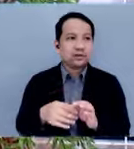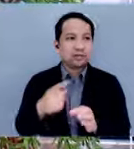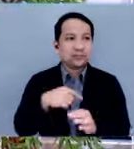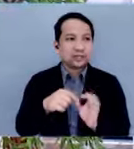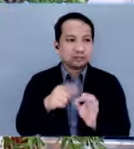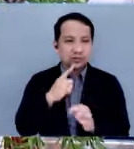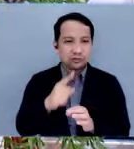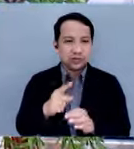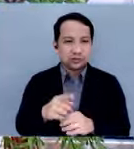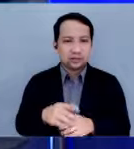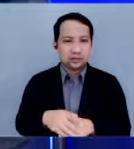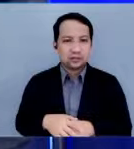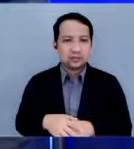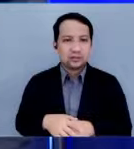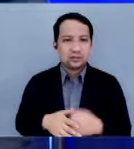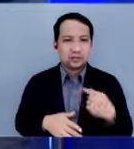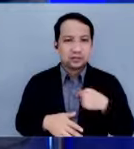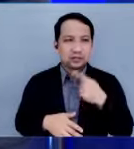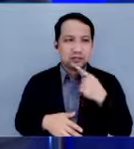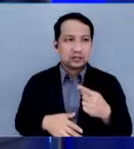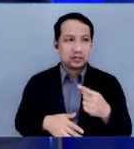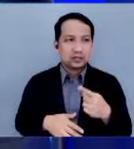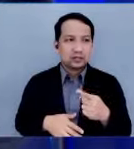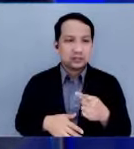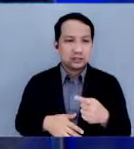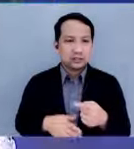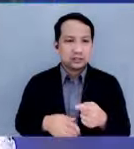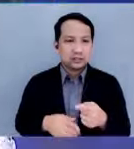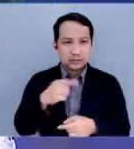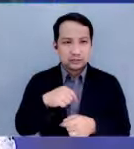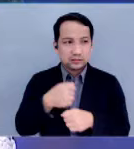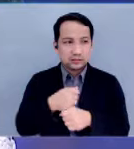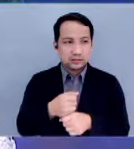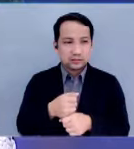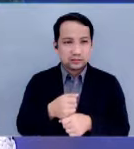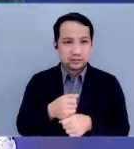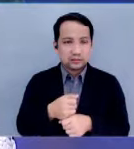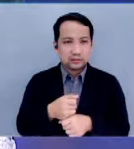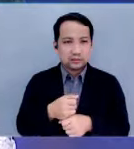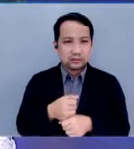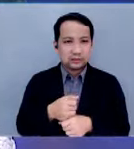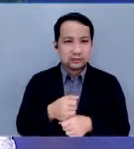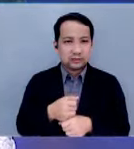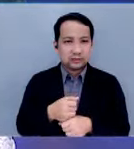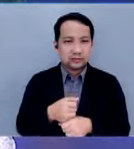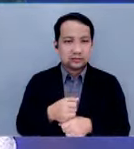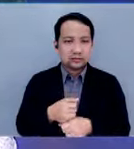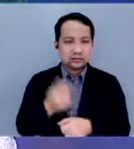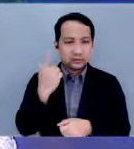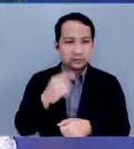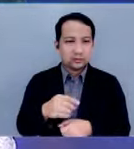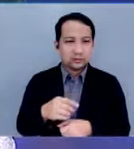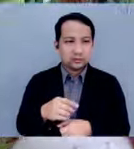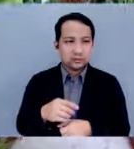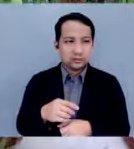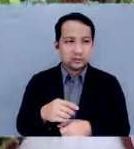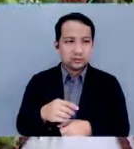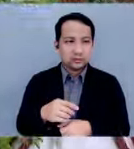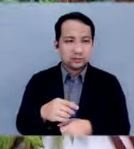ba yung ano? Papaano ba yung paggawa nitong pagdikit-dikit at pagdesign ng ganito? Sa macrame products naman